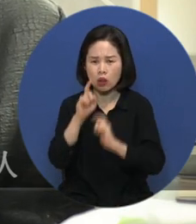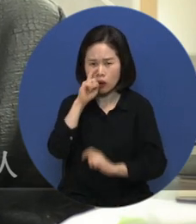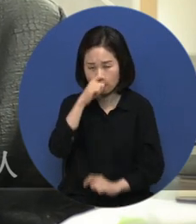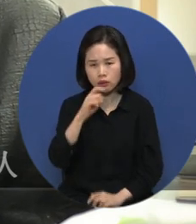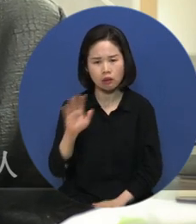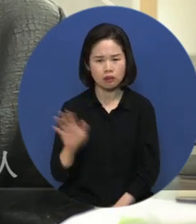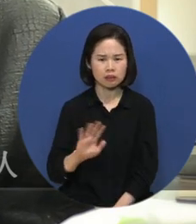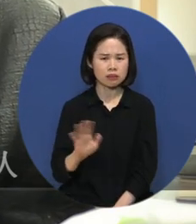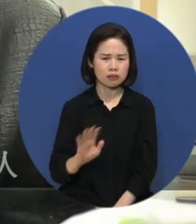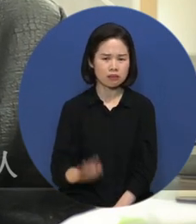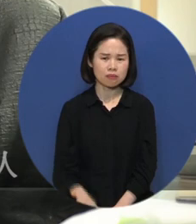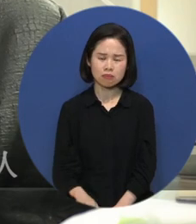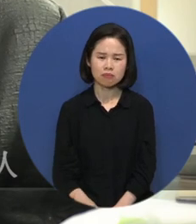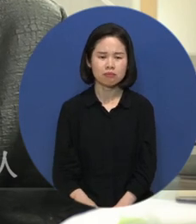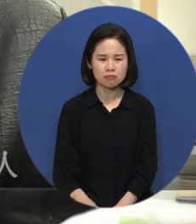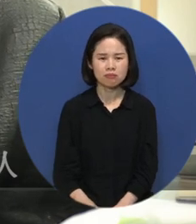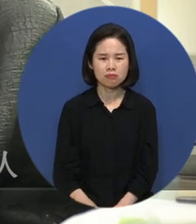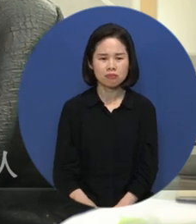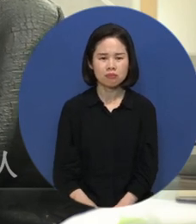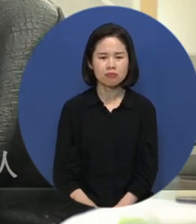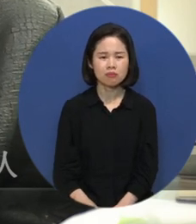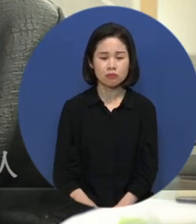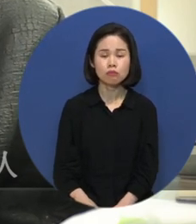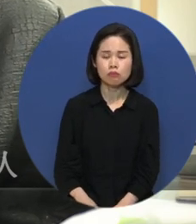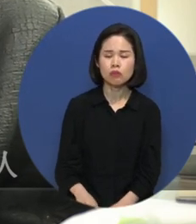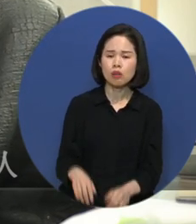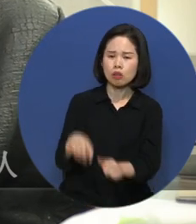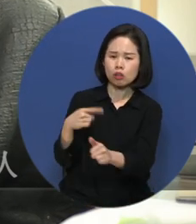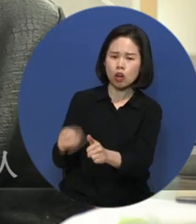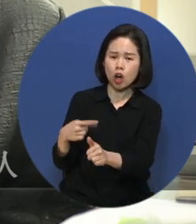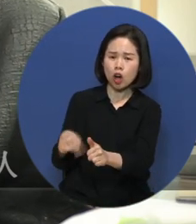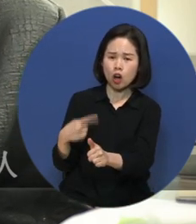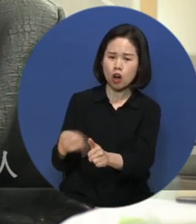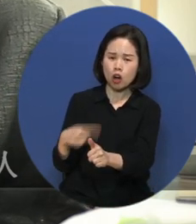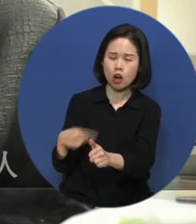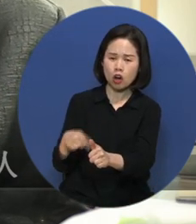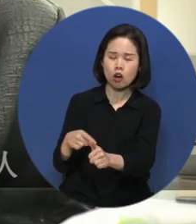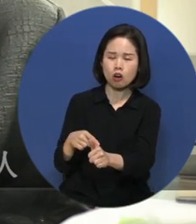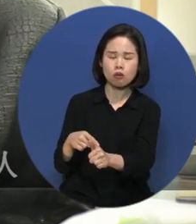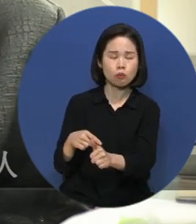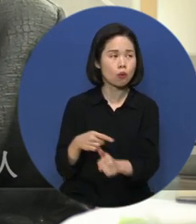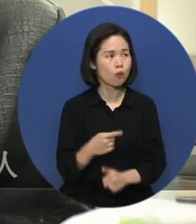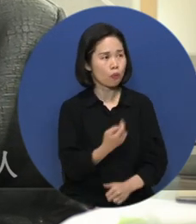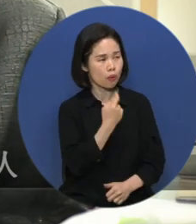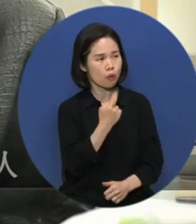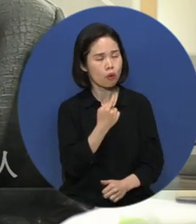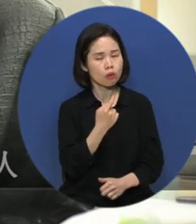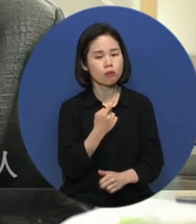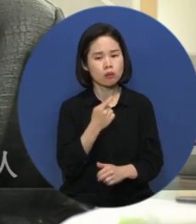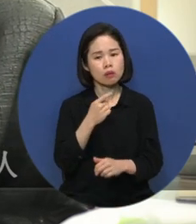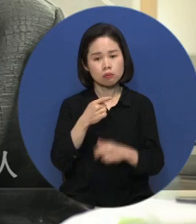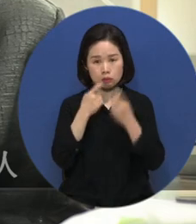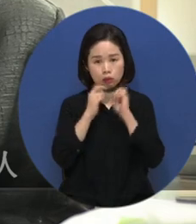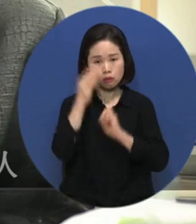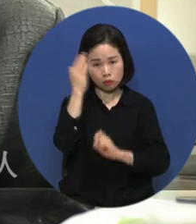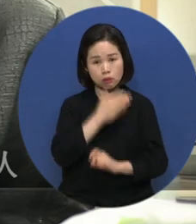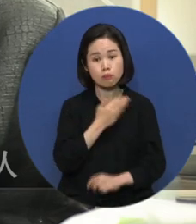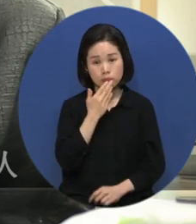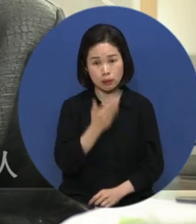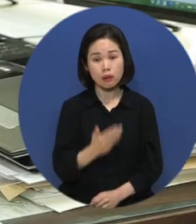좀 어려운 것 같아요. 그래서 그것도 충분히 훈련을 통해서 극복이 가능하다 이렇게 말씀드리고 싶습니다.